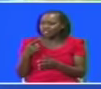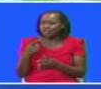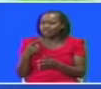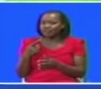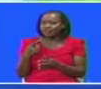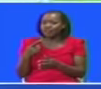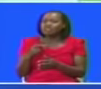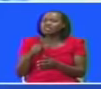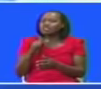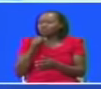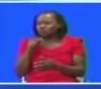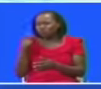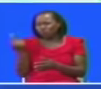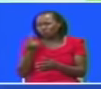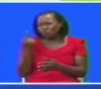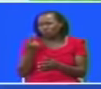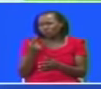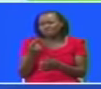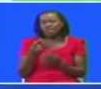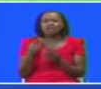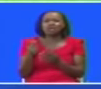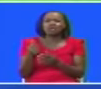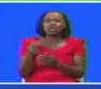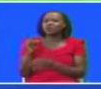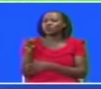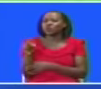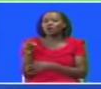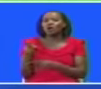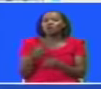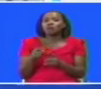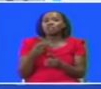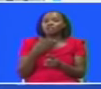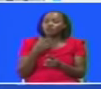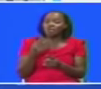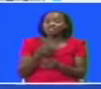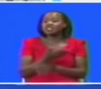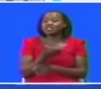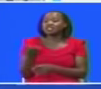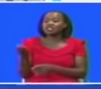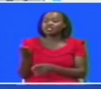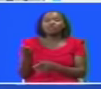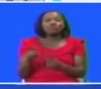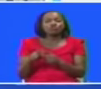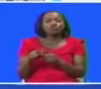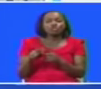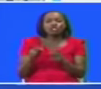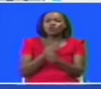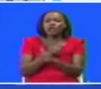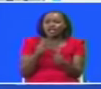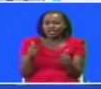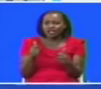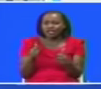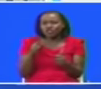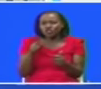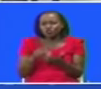alitilie sio vile hawataki sana ati hawana tamaa ya pesa bali wanataka mambo kama haya ya ainishwe na kuwekwa vizuri. Wewe